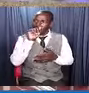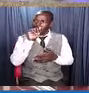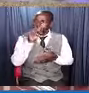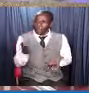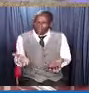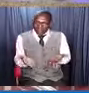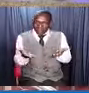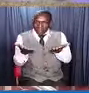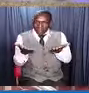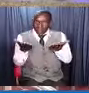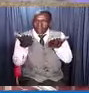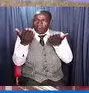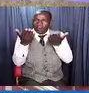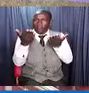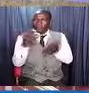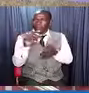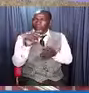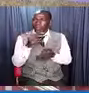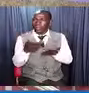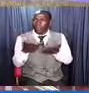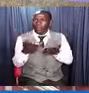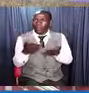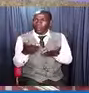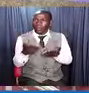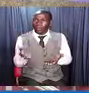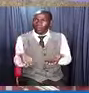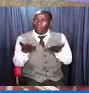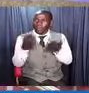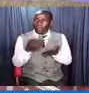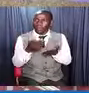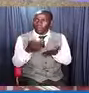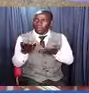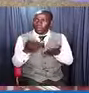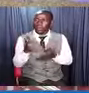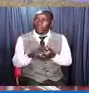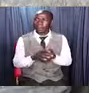nainua biashara nikijua unayo. I uplift a business. Promotion. I promote business.